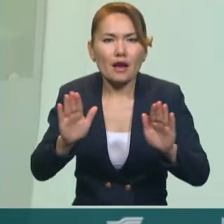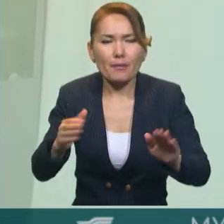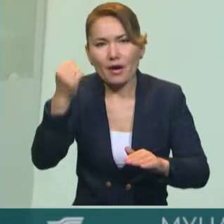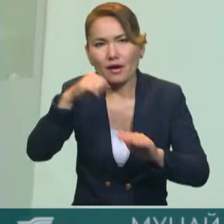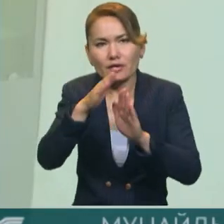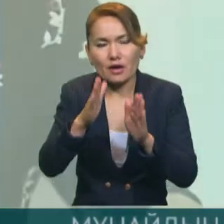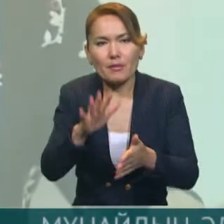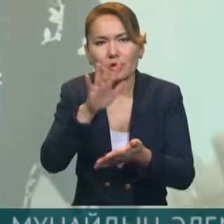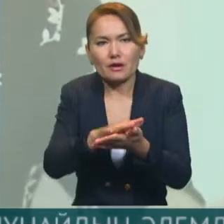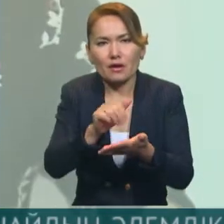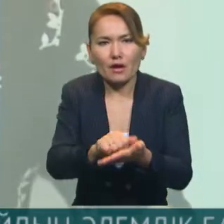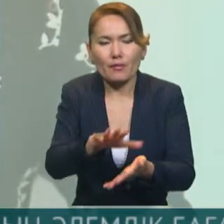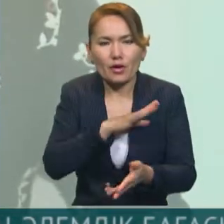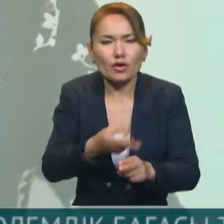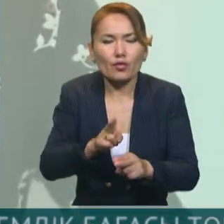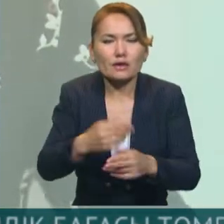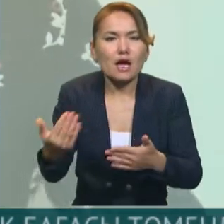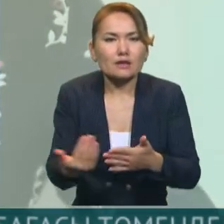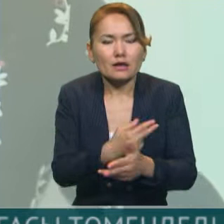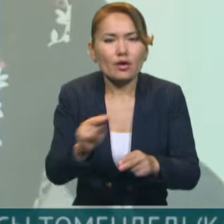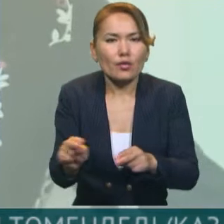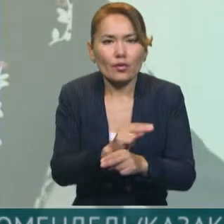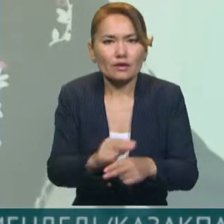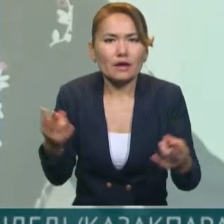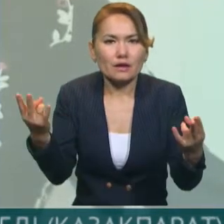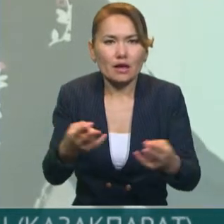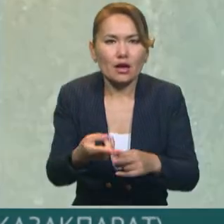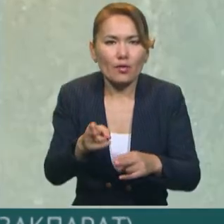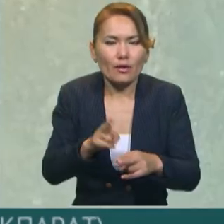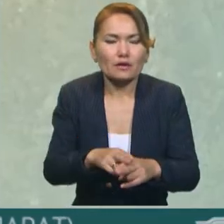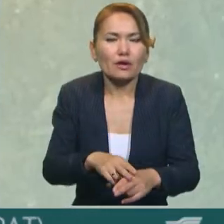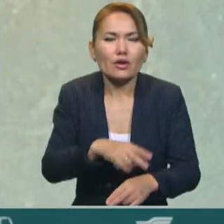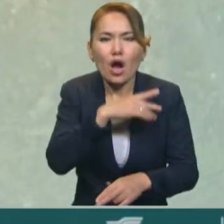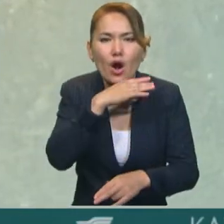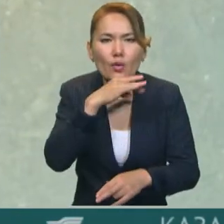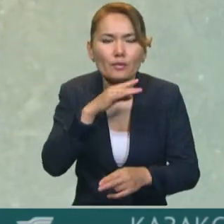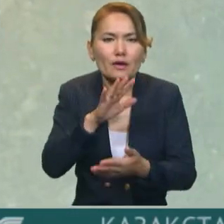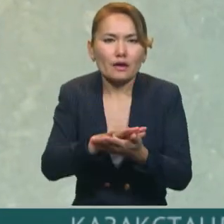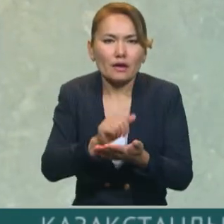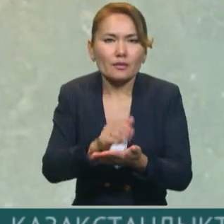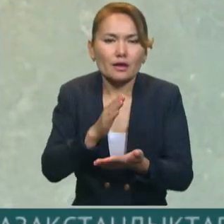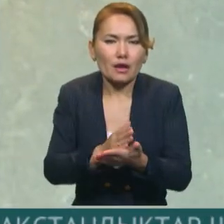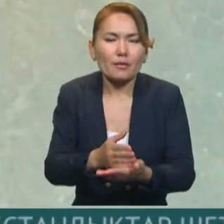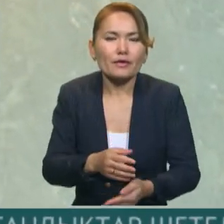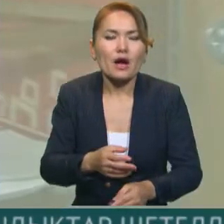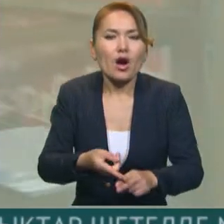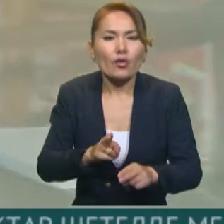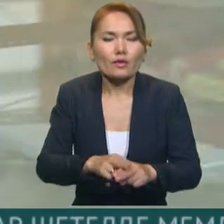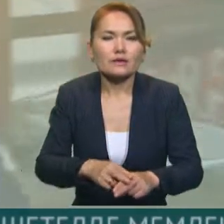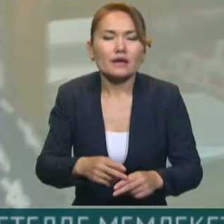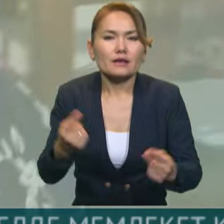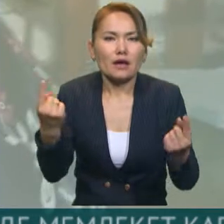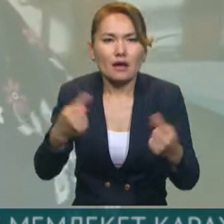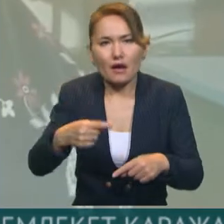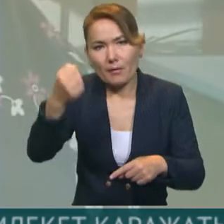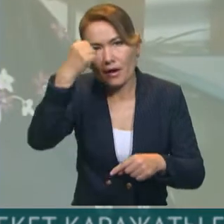тек 747-сі ғана экспозицияға қойылып, қалған бөлігі қоймада шаң басып жатыр. Рухани құндылықтардың құрып кетпеуін